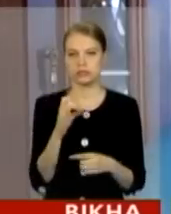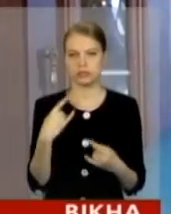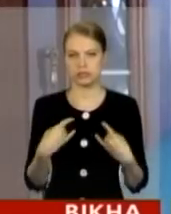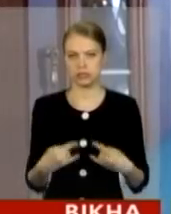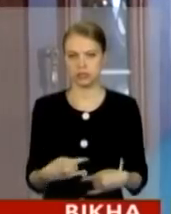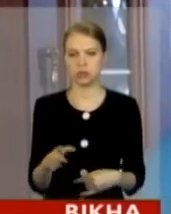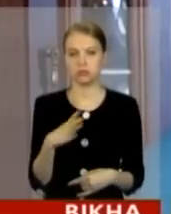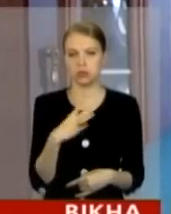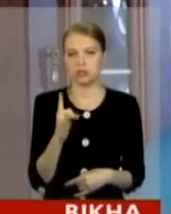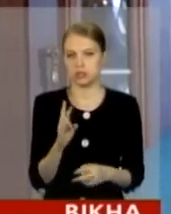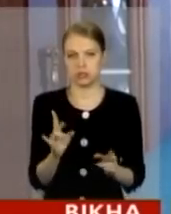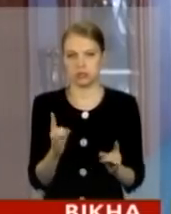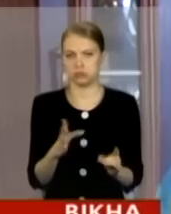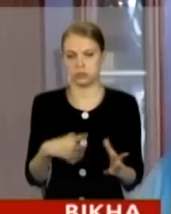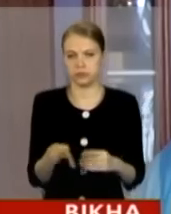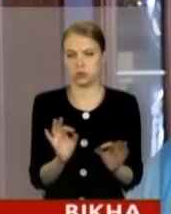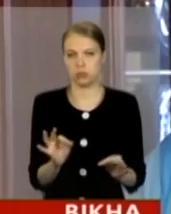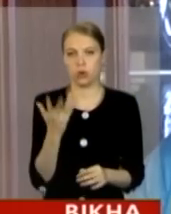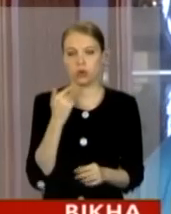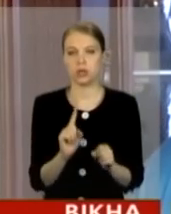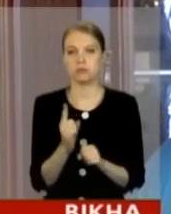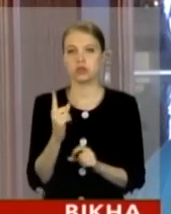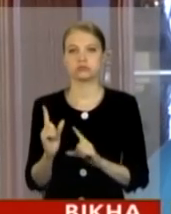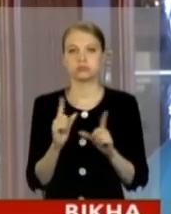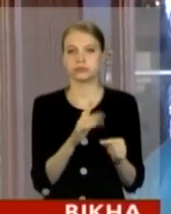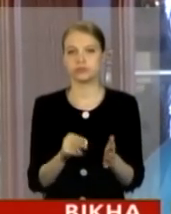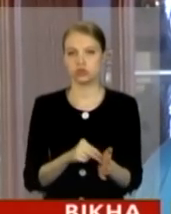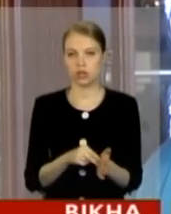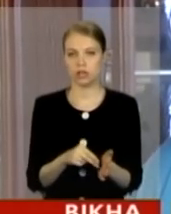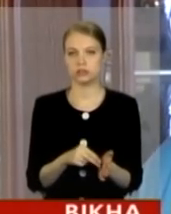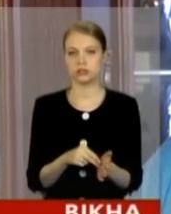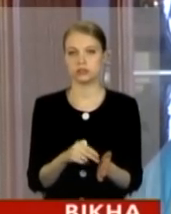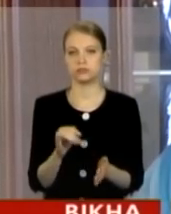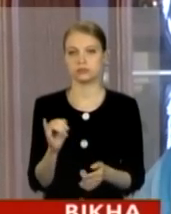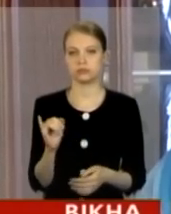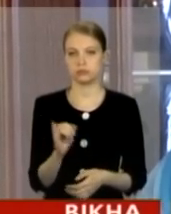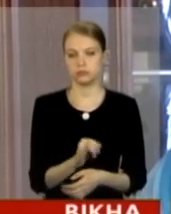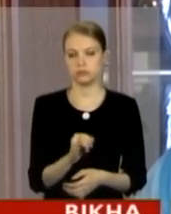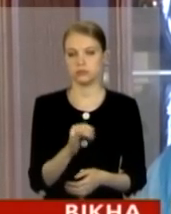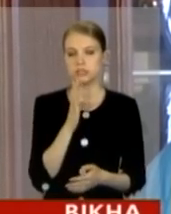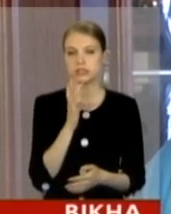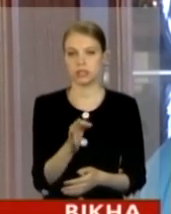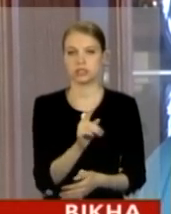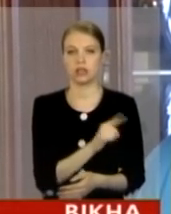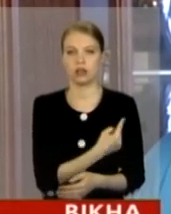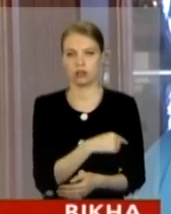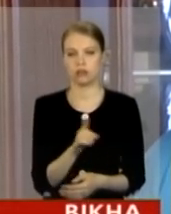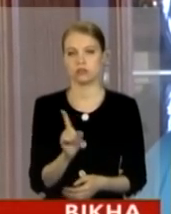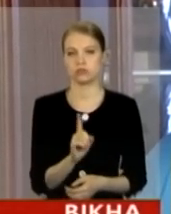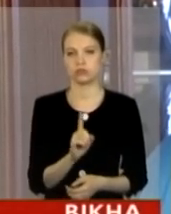Була дитина як дитина, було все нормально. Коли ми перший раз поїхали в Черкаси і сказала лікарка,